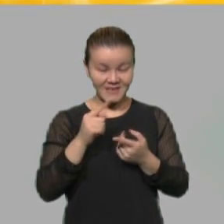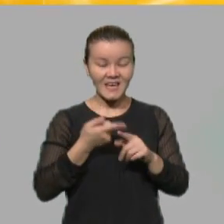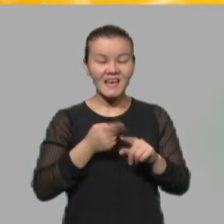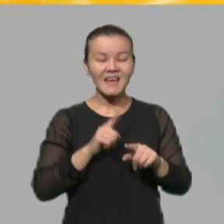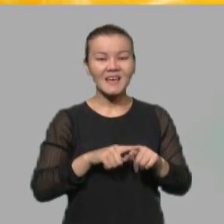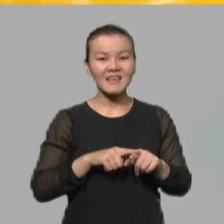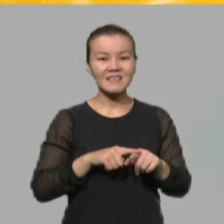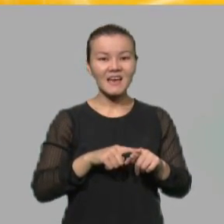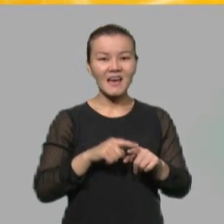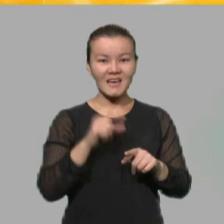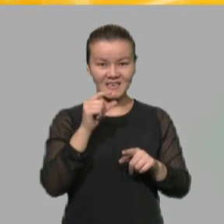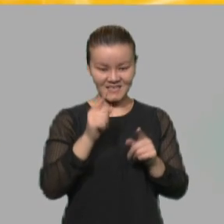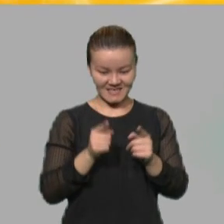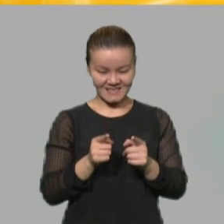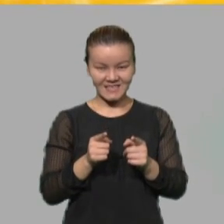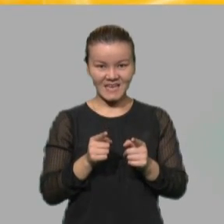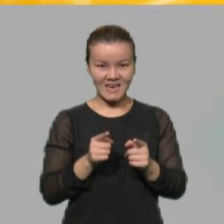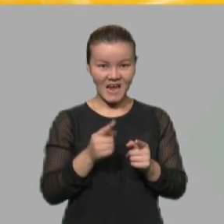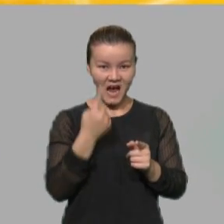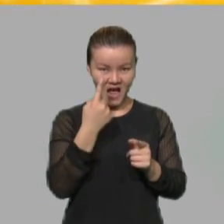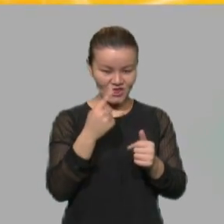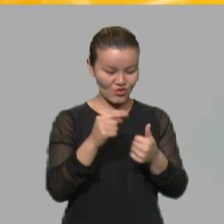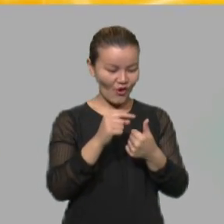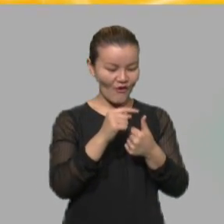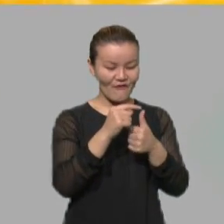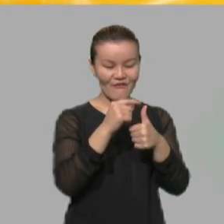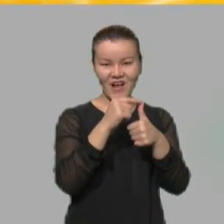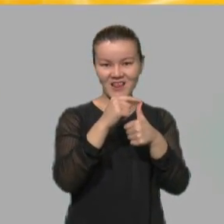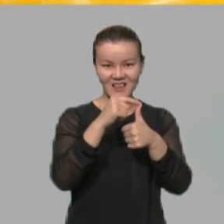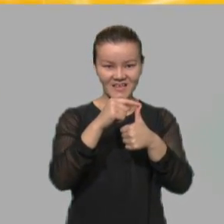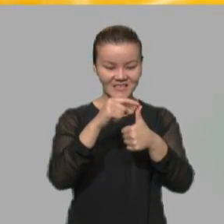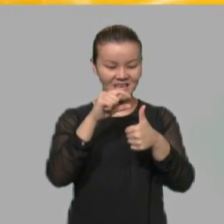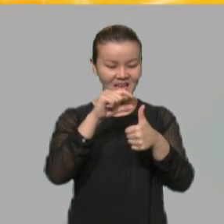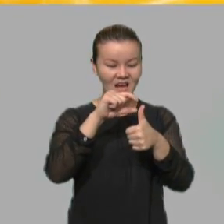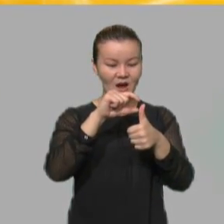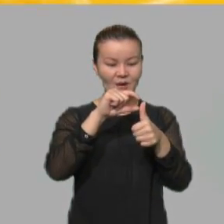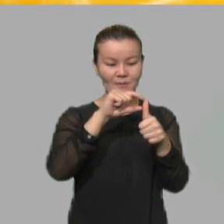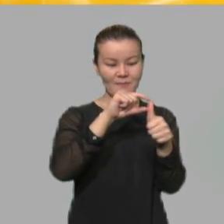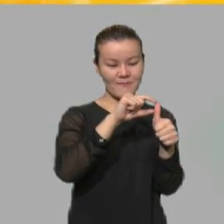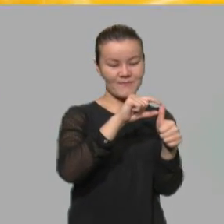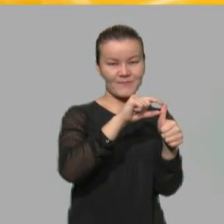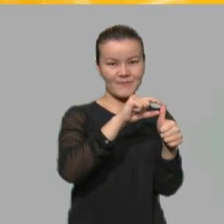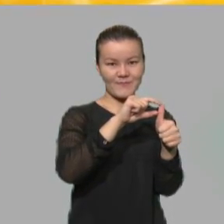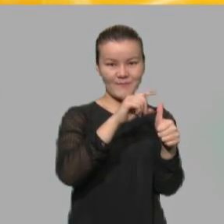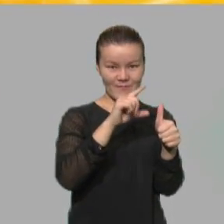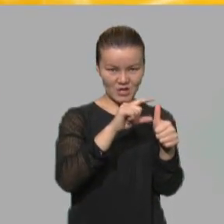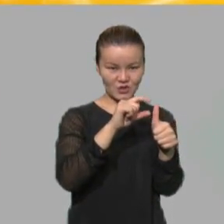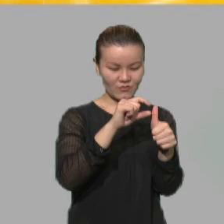Дюйм – это расстояние одной фаланги большого пальца.